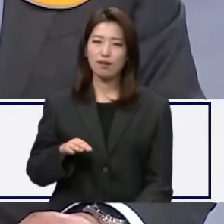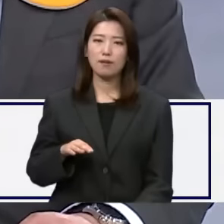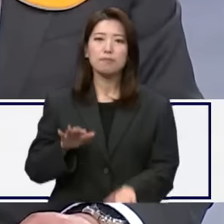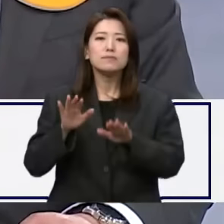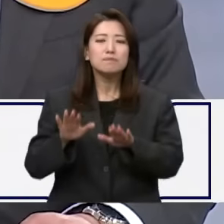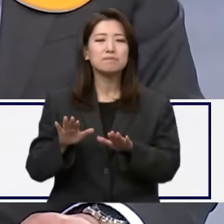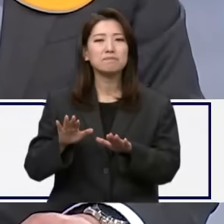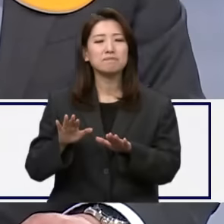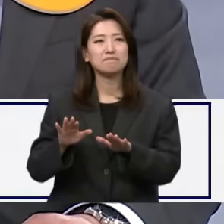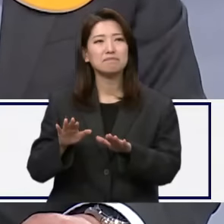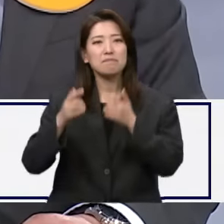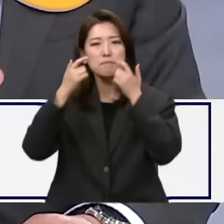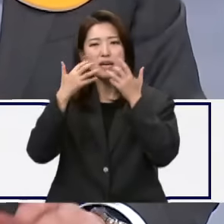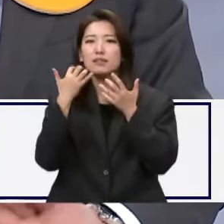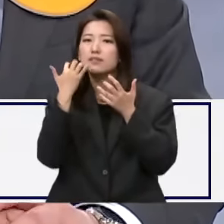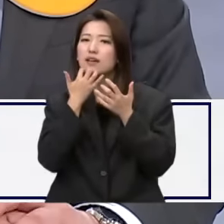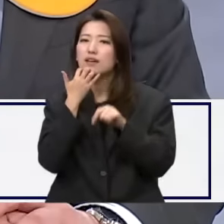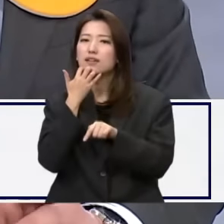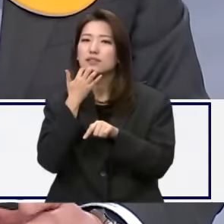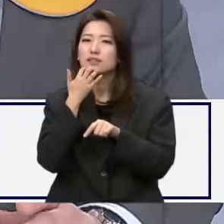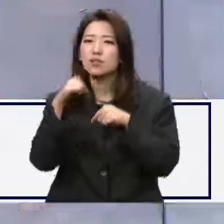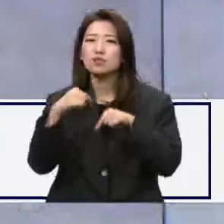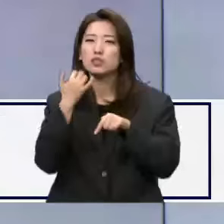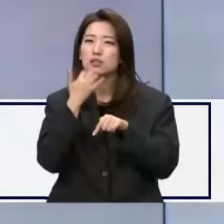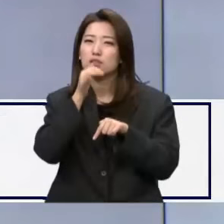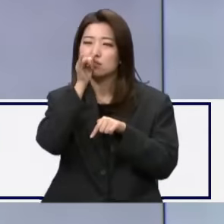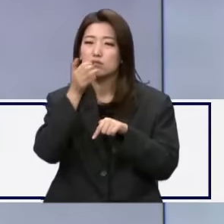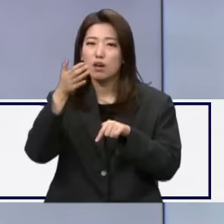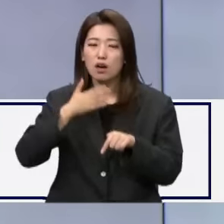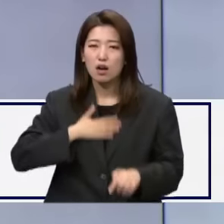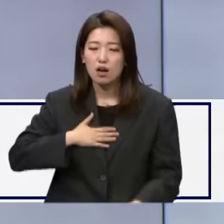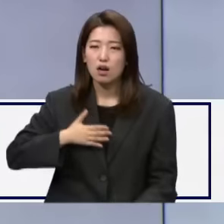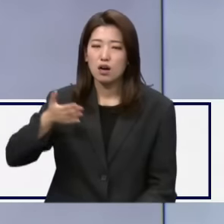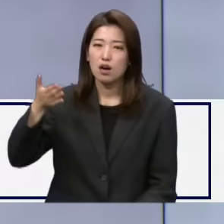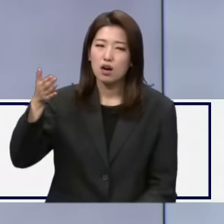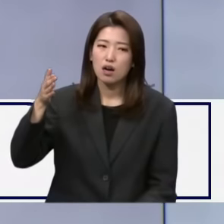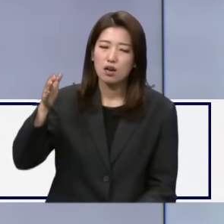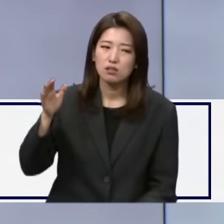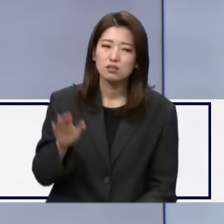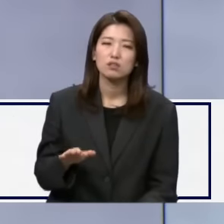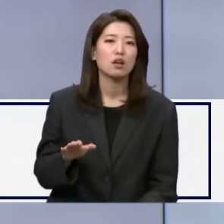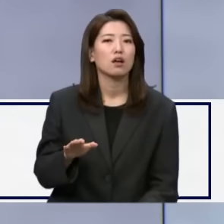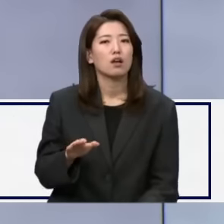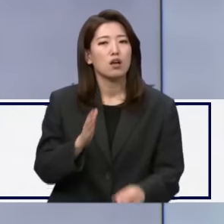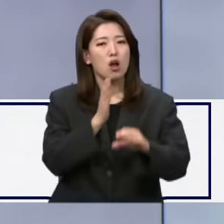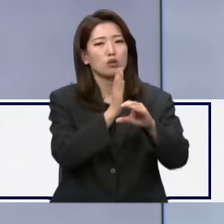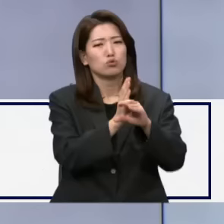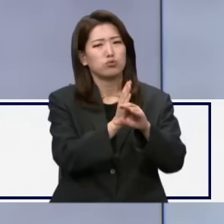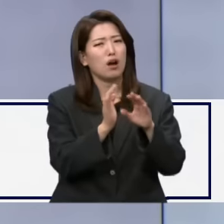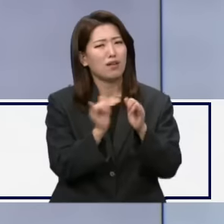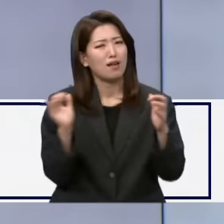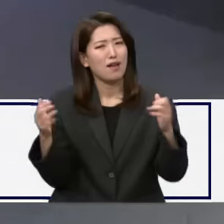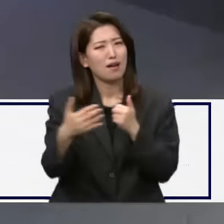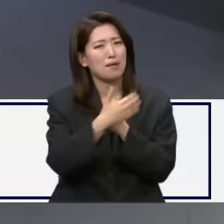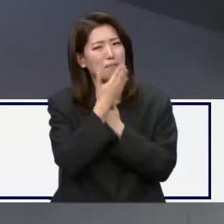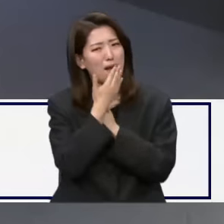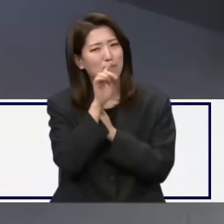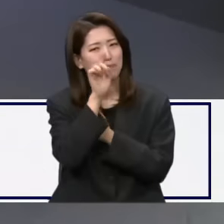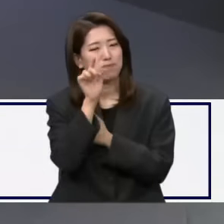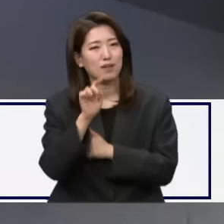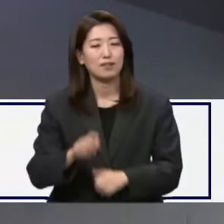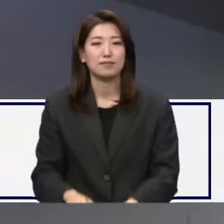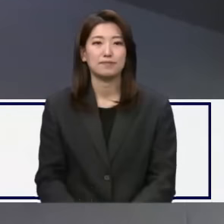때 냉철하게 판단할 때 어떻게 볼 것인가 소송고지 하에서 그런 점들이 남아 있는 과제라고 생각합니다네 김보 대변인님 예